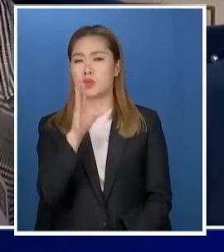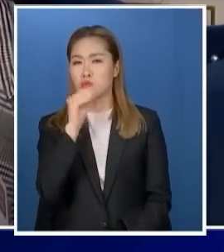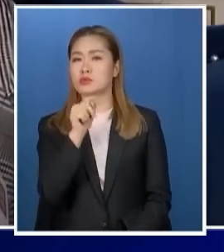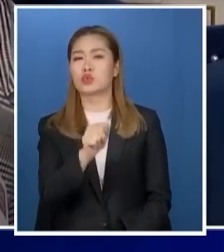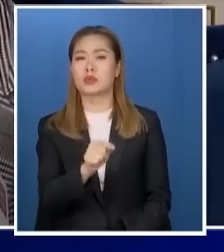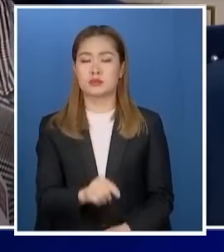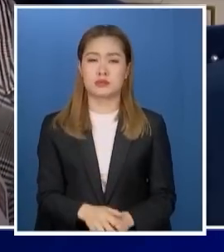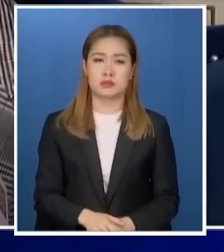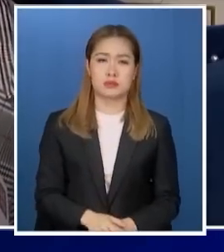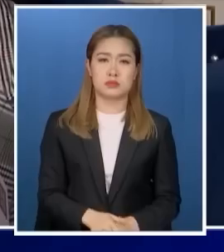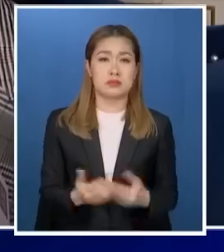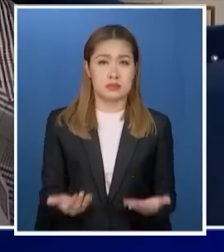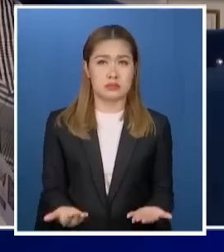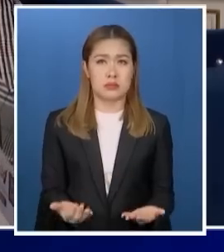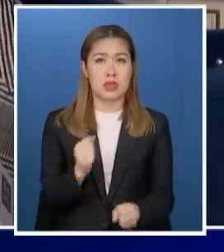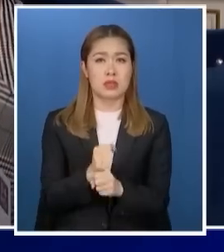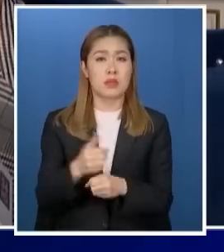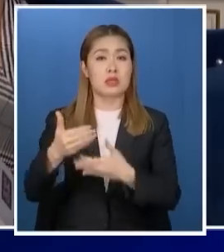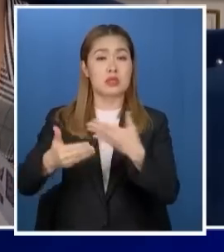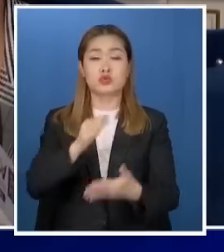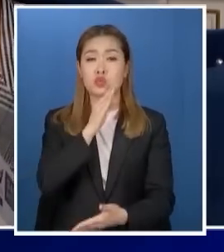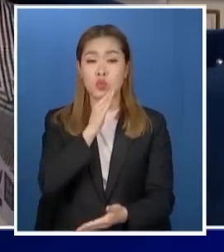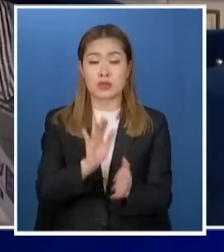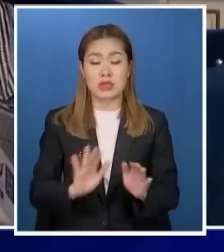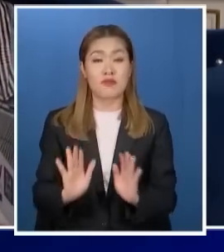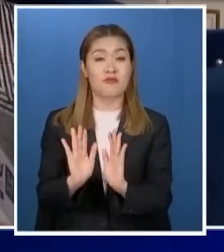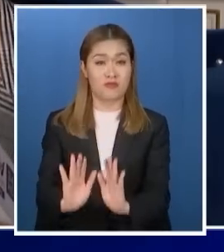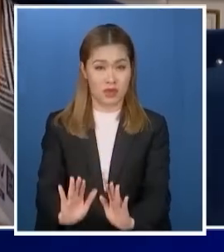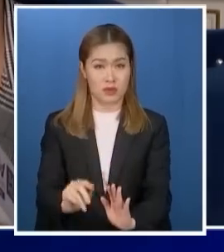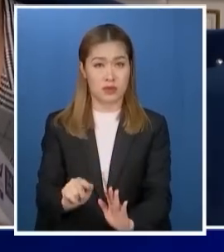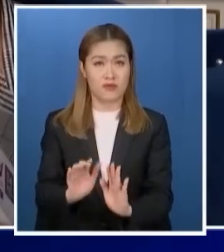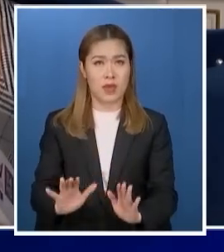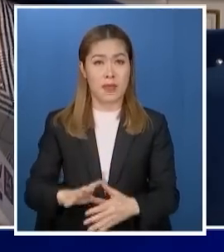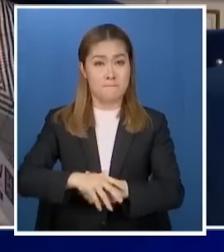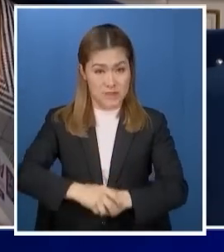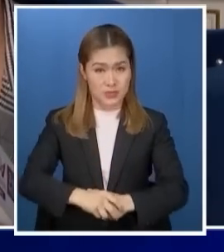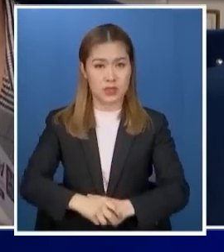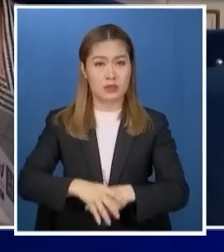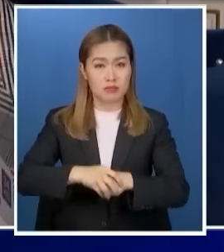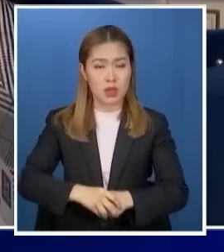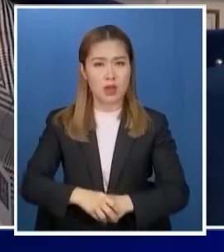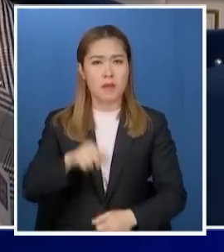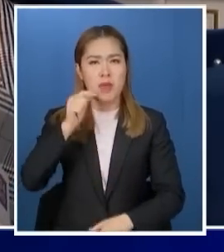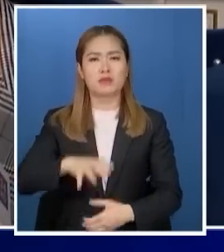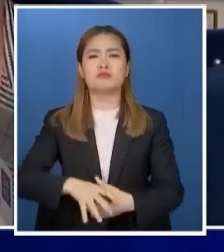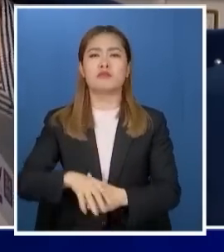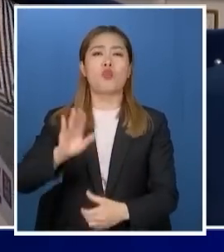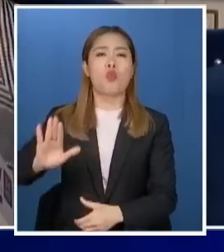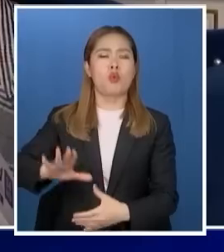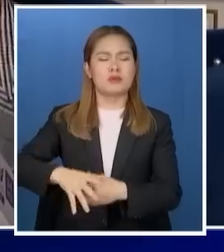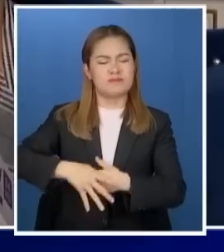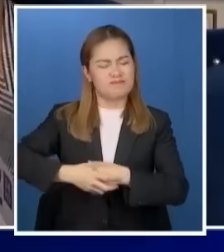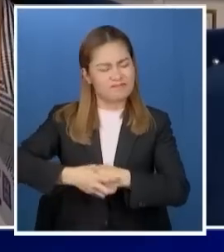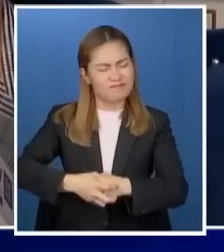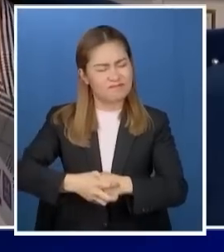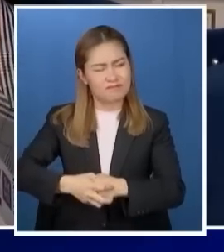งนั้น เนี่ยวันนั้นวันที่ทำพิธีบอกว่าถ้าเอาเด็กไว้ตรงเนี้ยให้บีบมือนะแล้วแม่เนี่ยก็บีบมือครับบีบแร